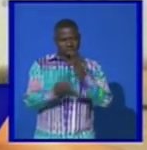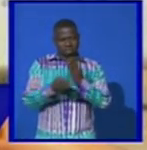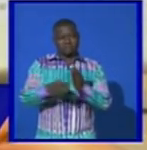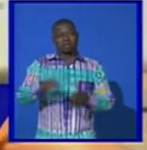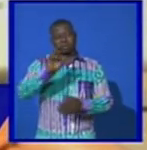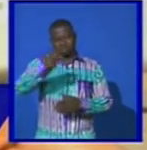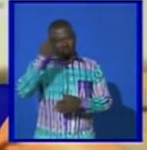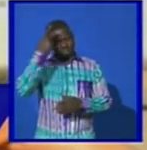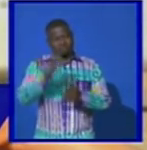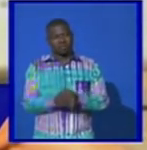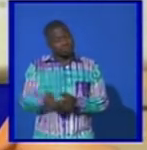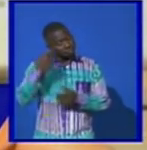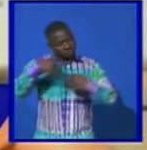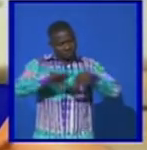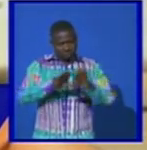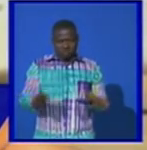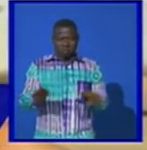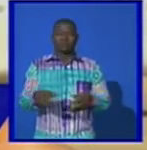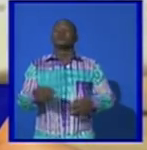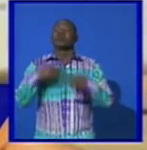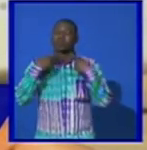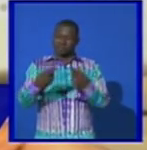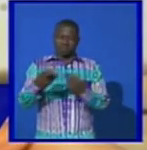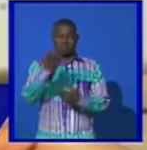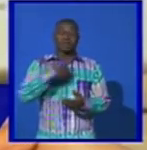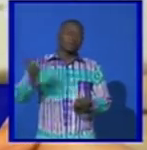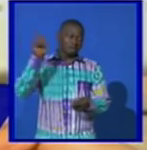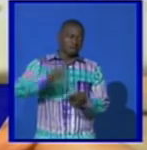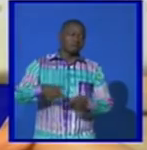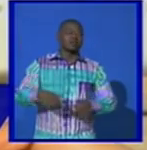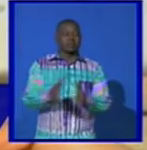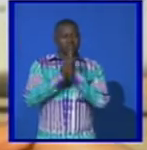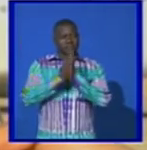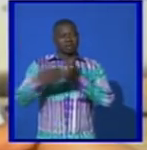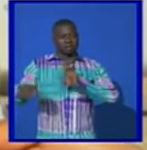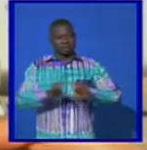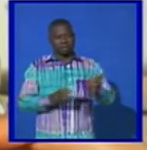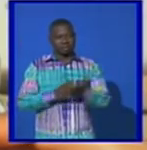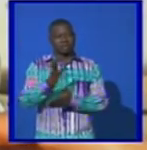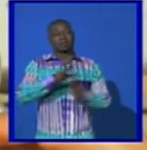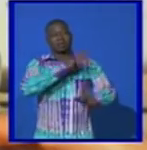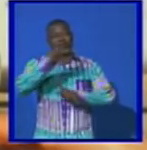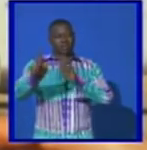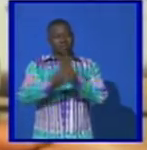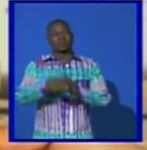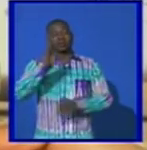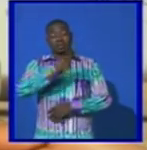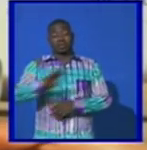de cette ligne là répond d'abord à une demande qui a été formulée même par la population de Bobo. Et Air Burkina, en